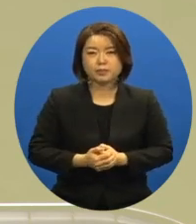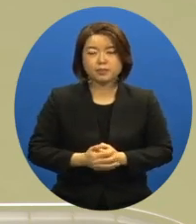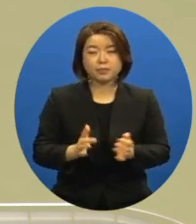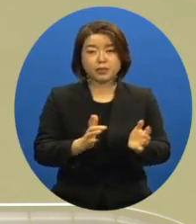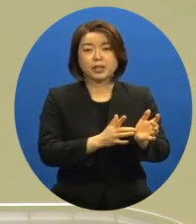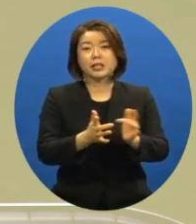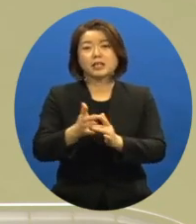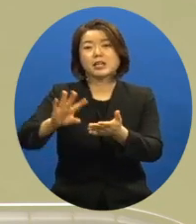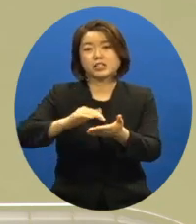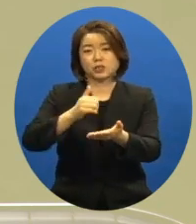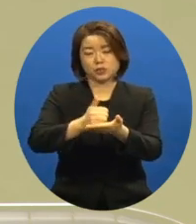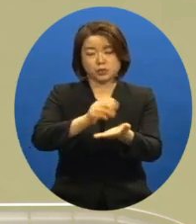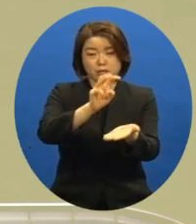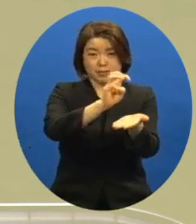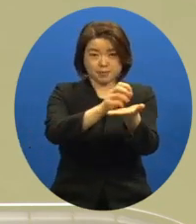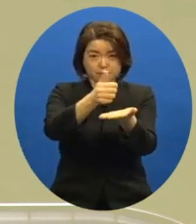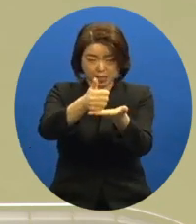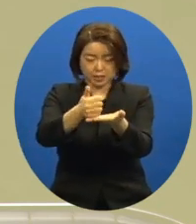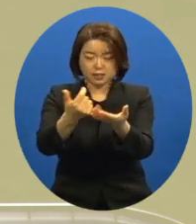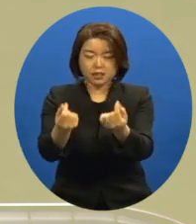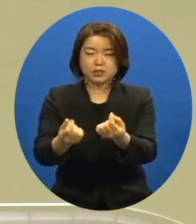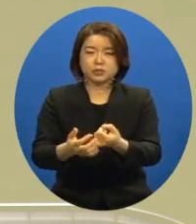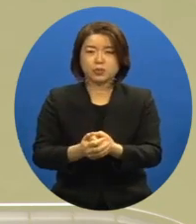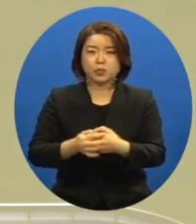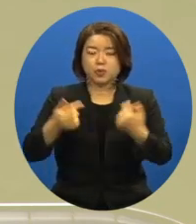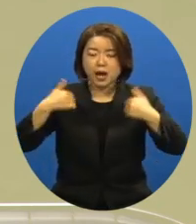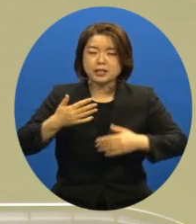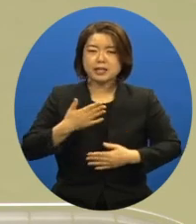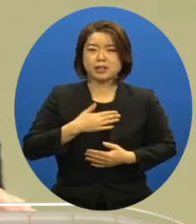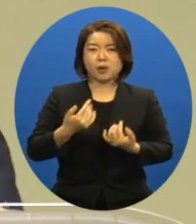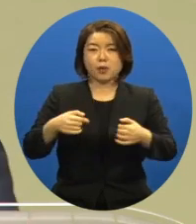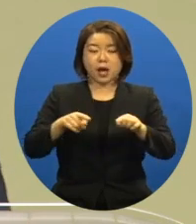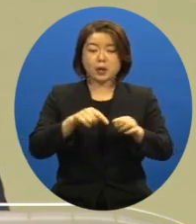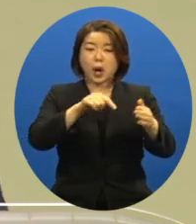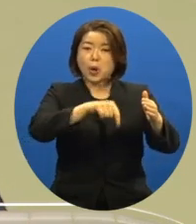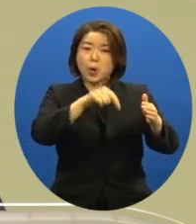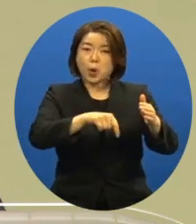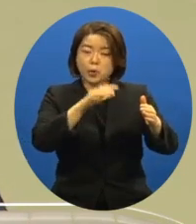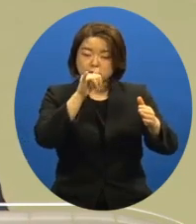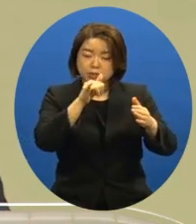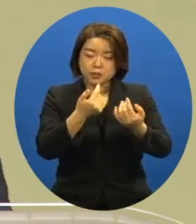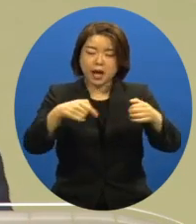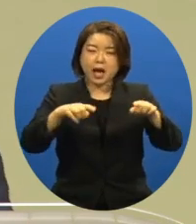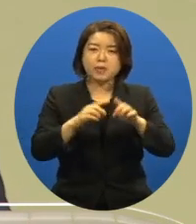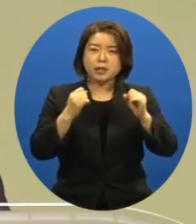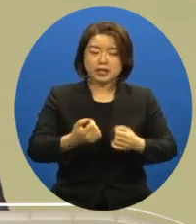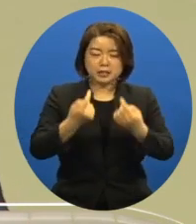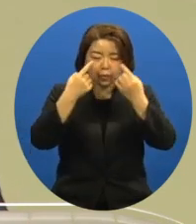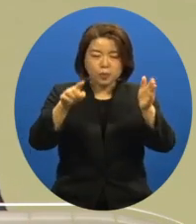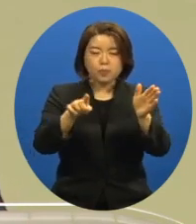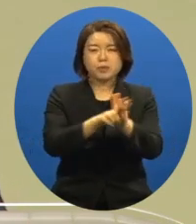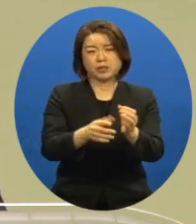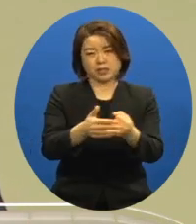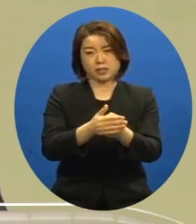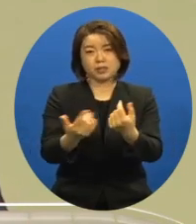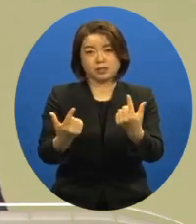예수 그리스도가 메시아이시고 언제나 자기와 그곳에서도 함께 계심을 확신했기